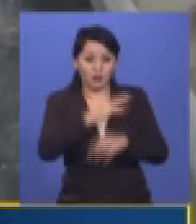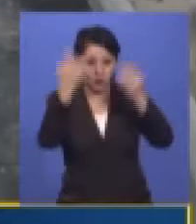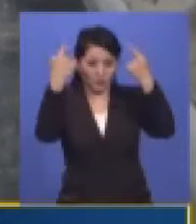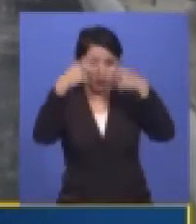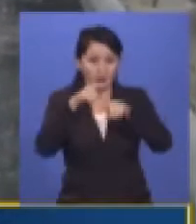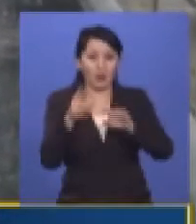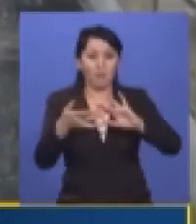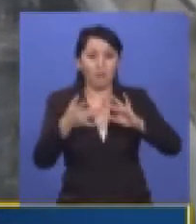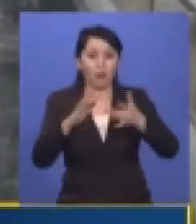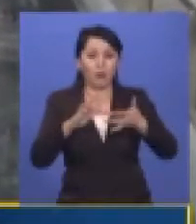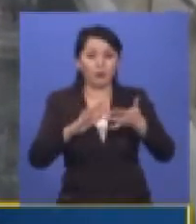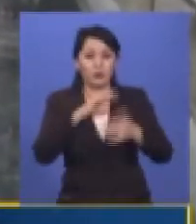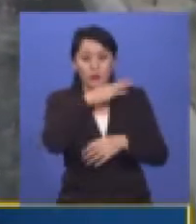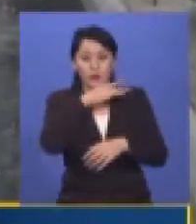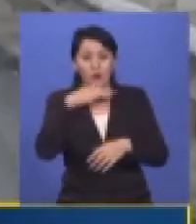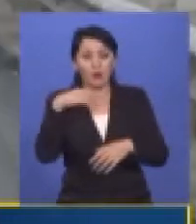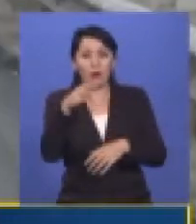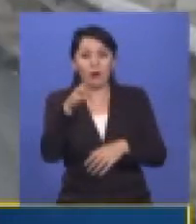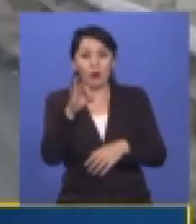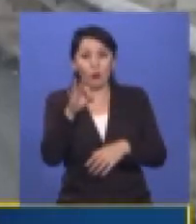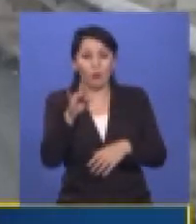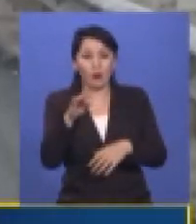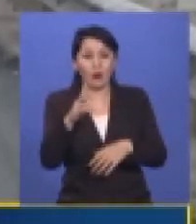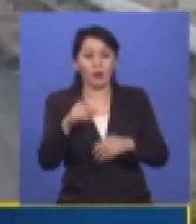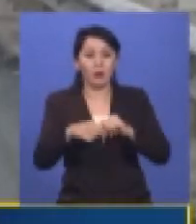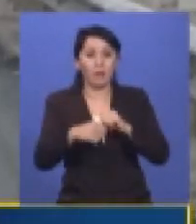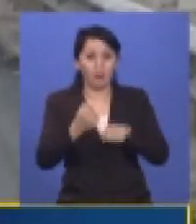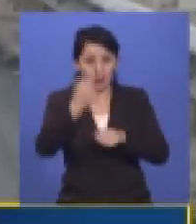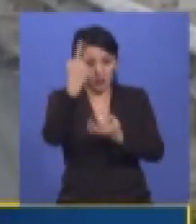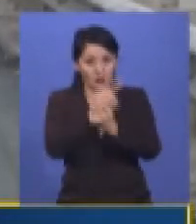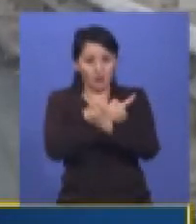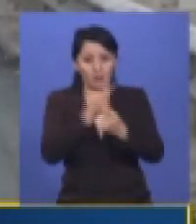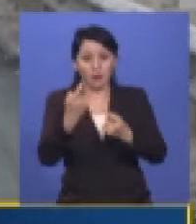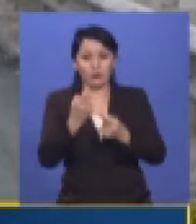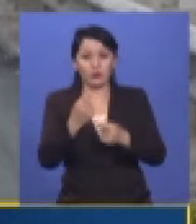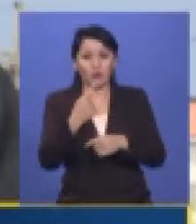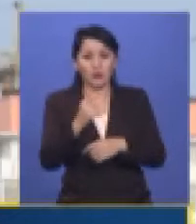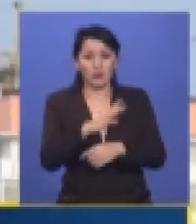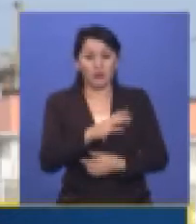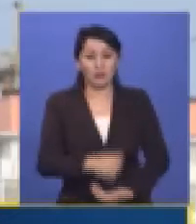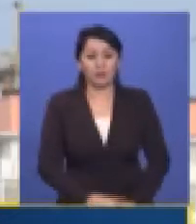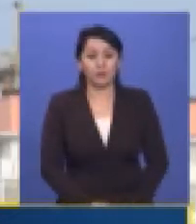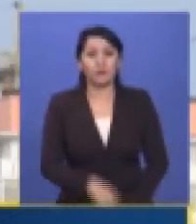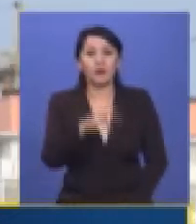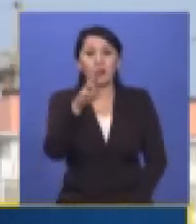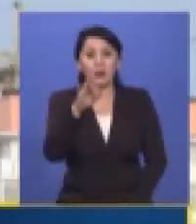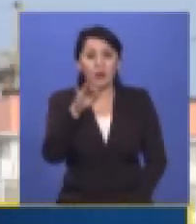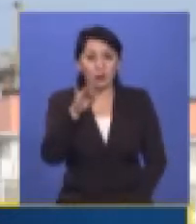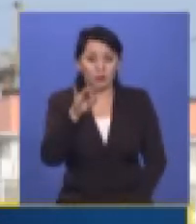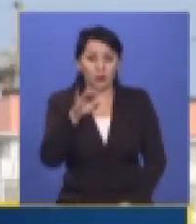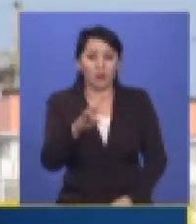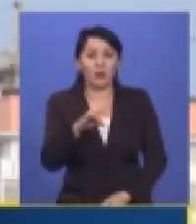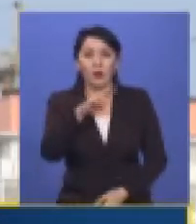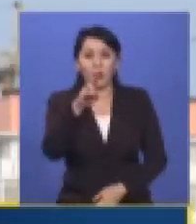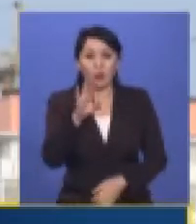технология. Әлеуметтік желілерде көпір тігістері картонмен жабылды деген ақпаратты мамандар былай түсіндірді. Картон это доски. Картон